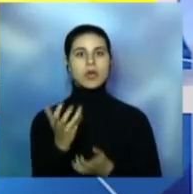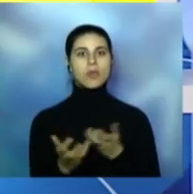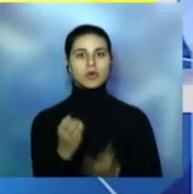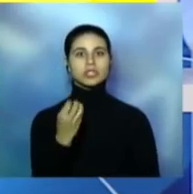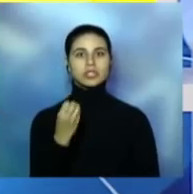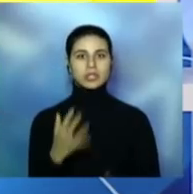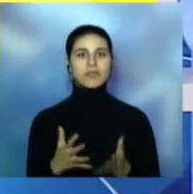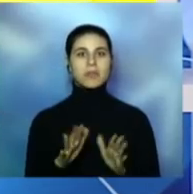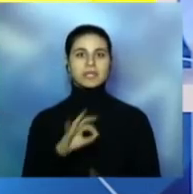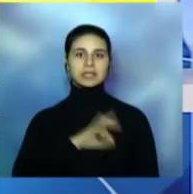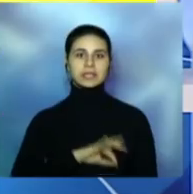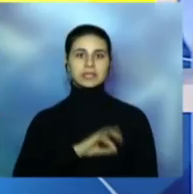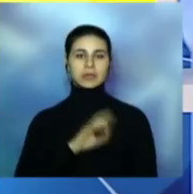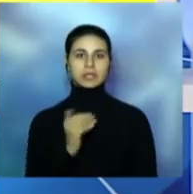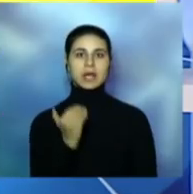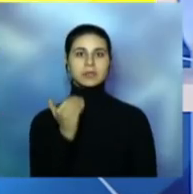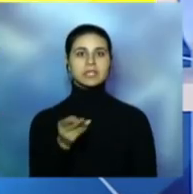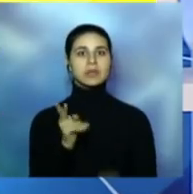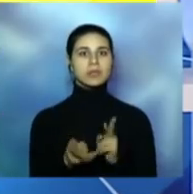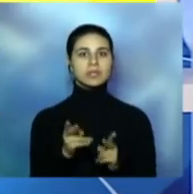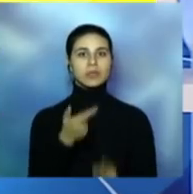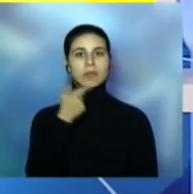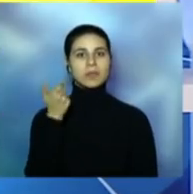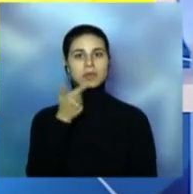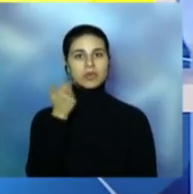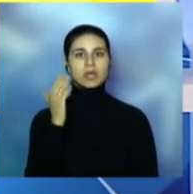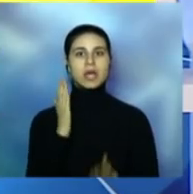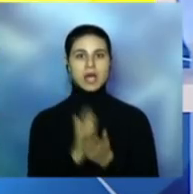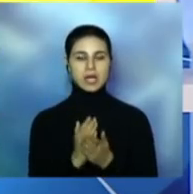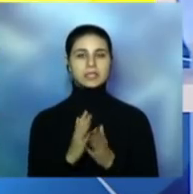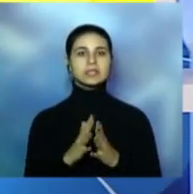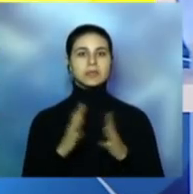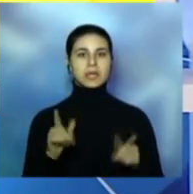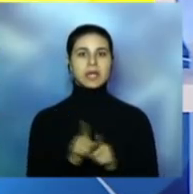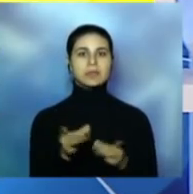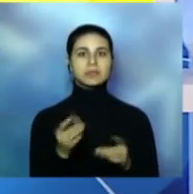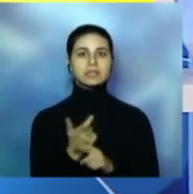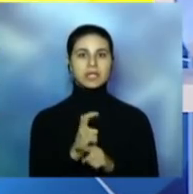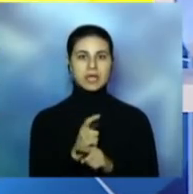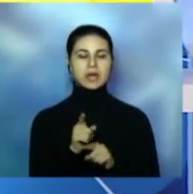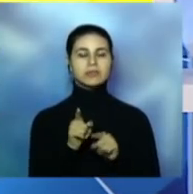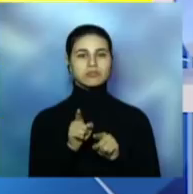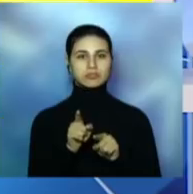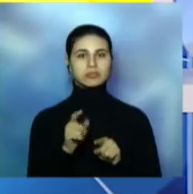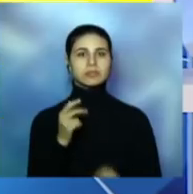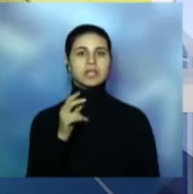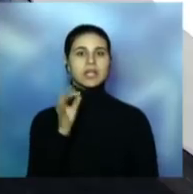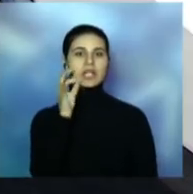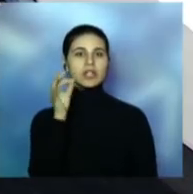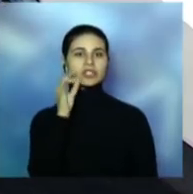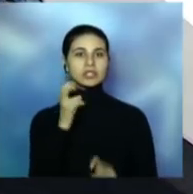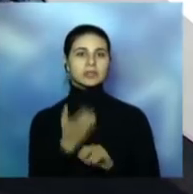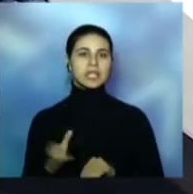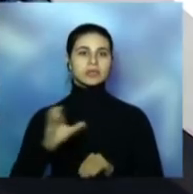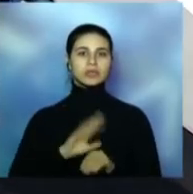კიდევ უფრო სასარგებლოა და მის განმომზადებული პიურე არის მაღალი წებოვანებით, ძალიან სპეციფიკური ნახშირწყლებით დატვირთული და